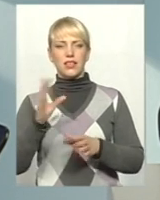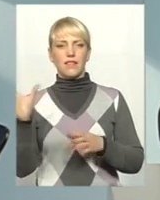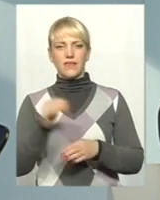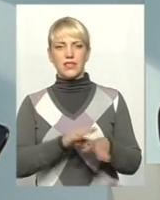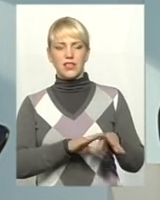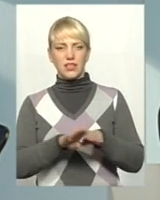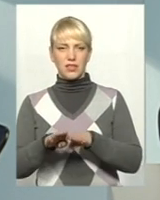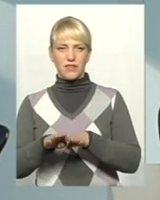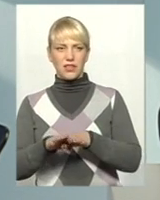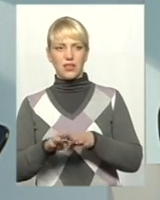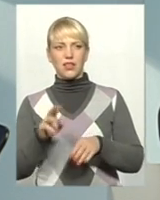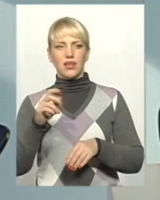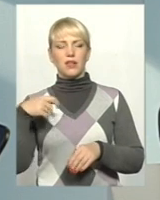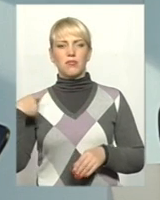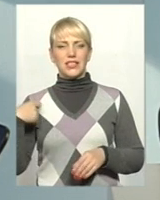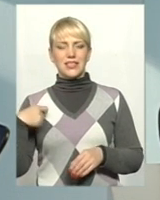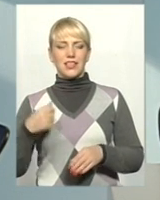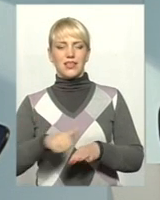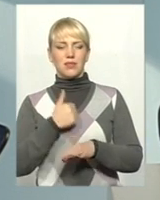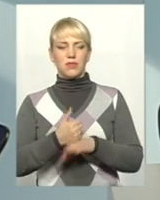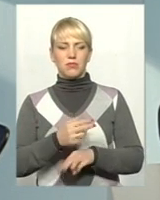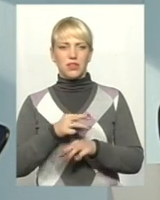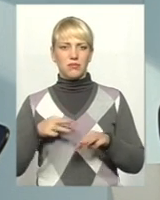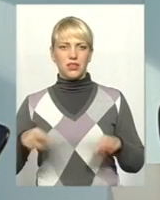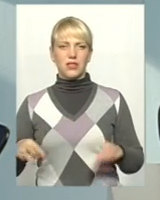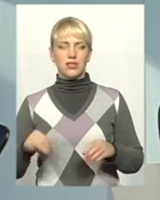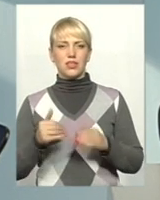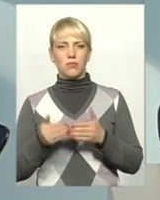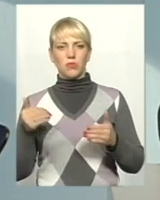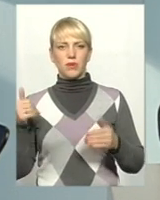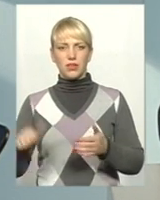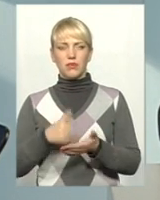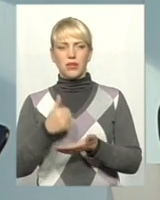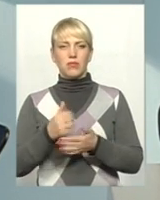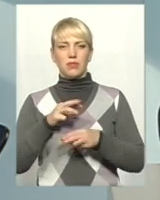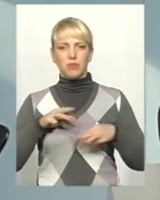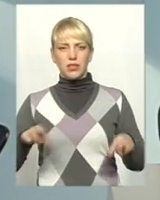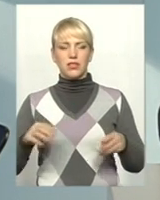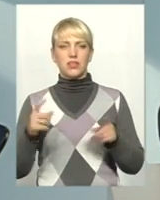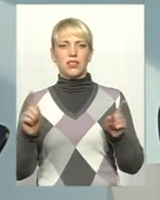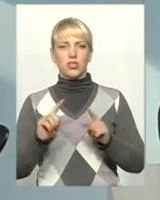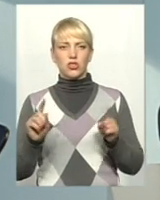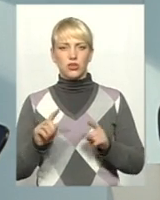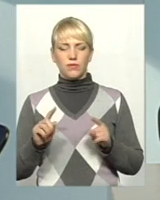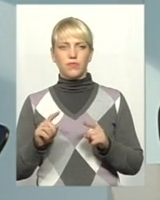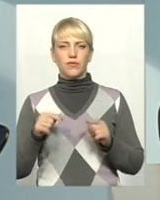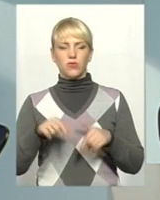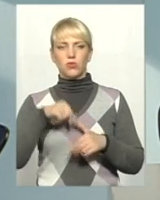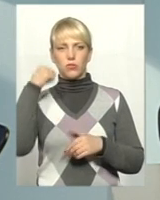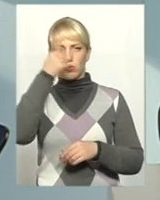рівнях і президента, і прем'єр-міністра, і попереднього прем'єр-міністра, що в цьому